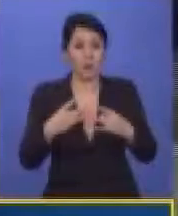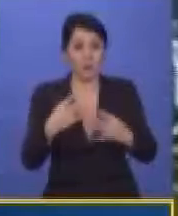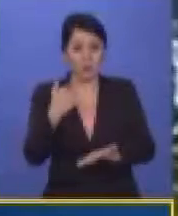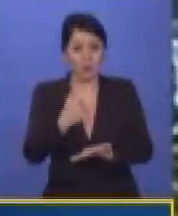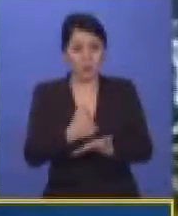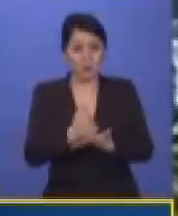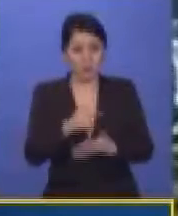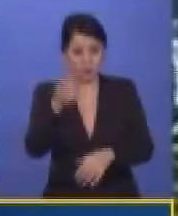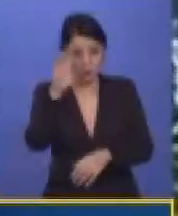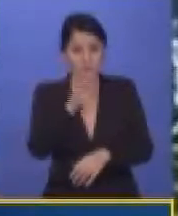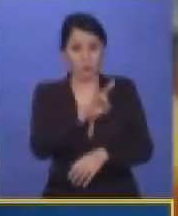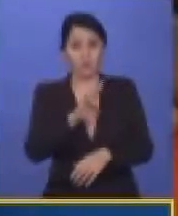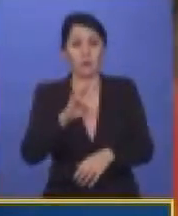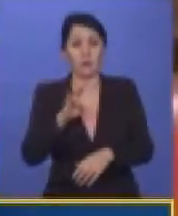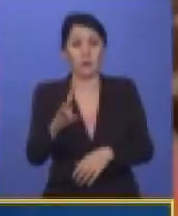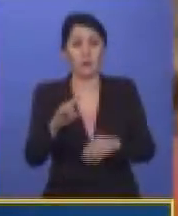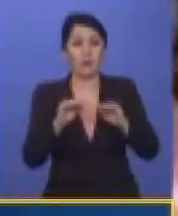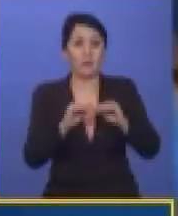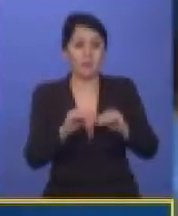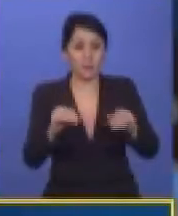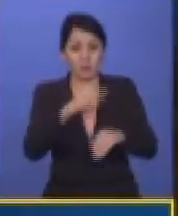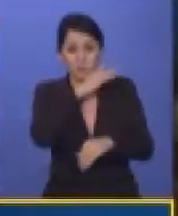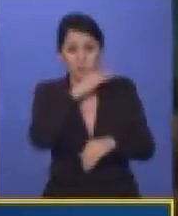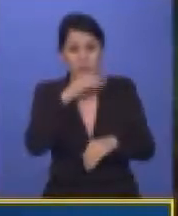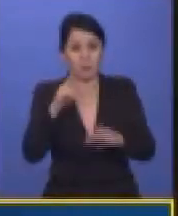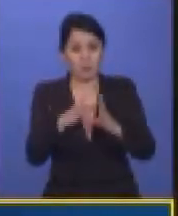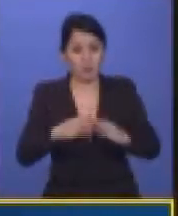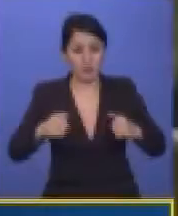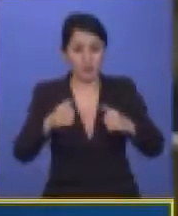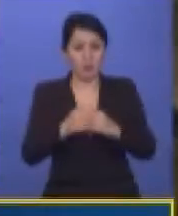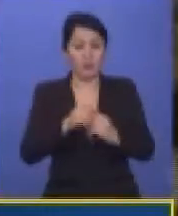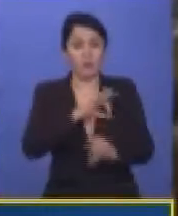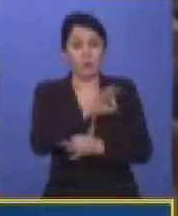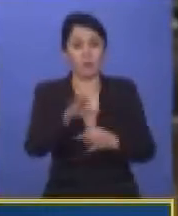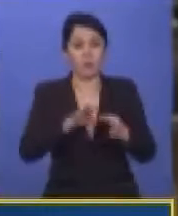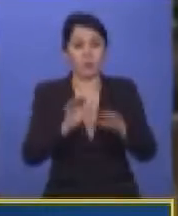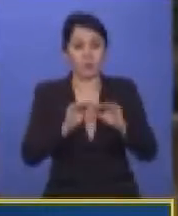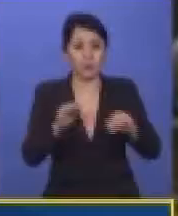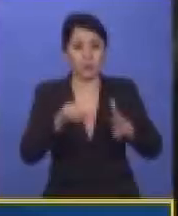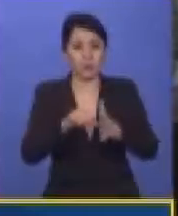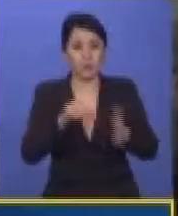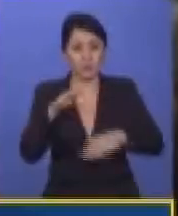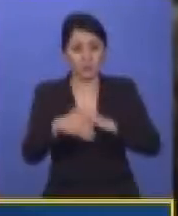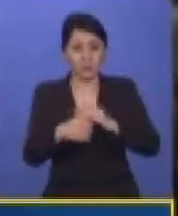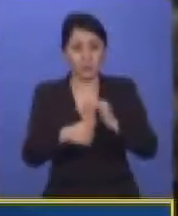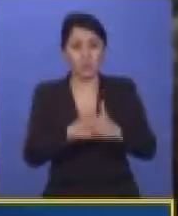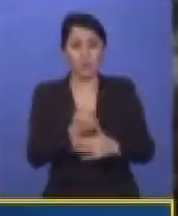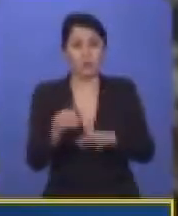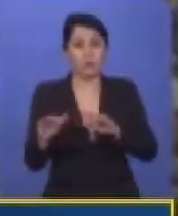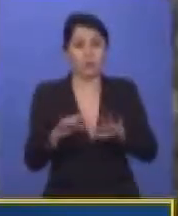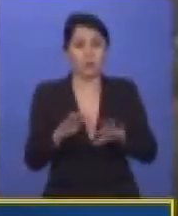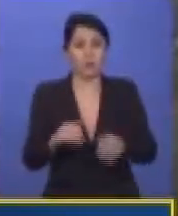мероприятие, поздравил глава государства Нурсултан Назарбаев. Дети из многодетных семей и детских домов приняли участие в новогоднем